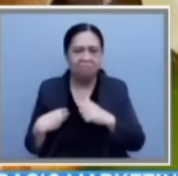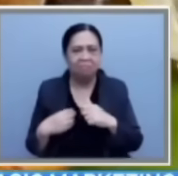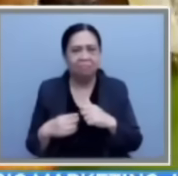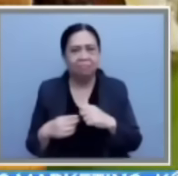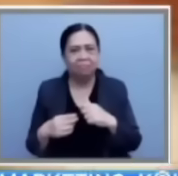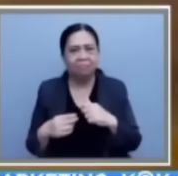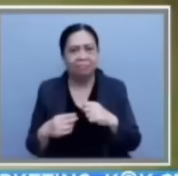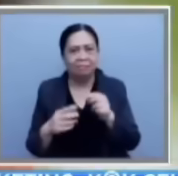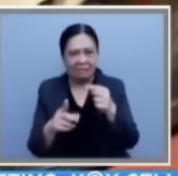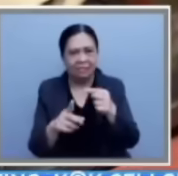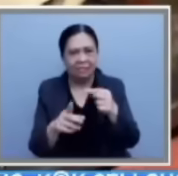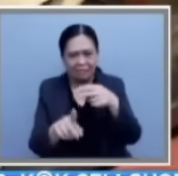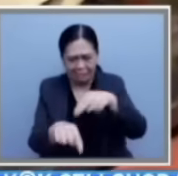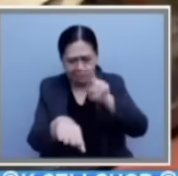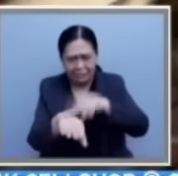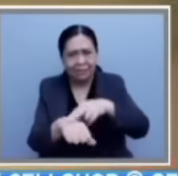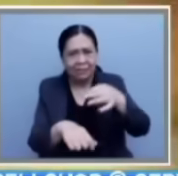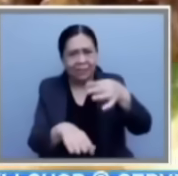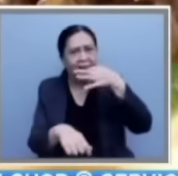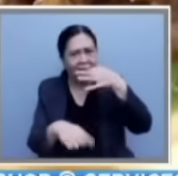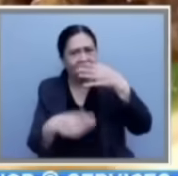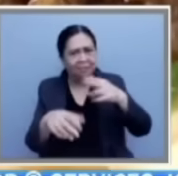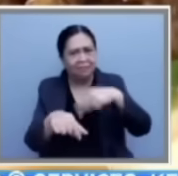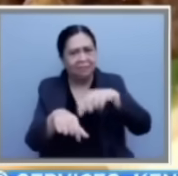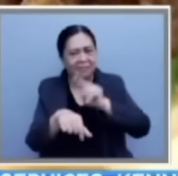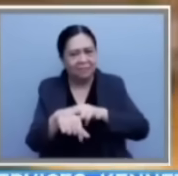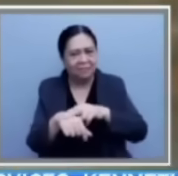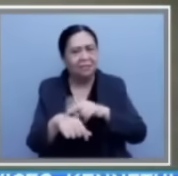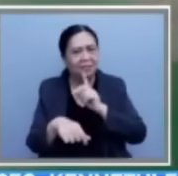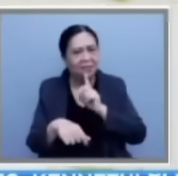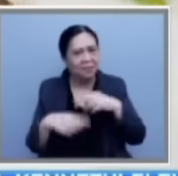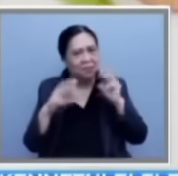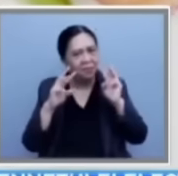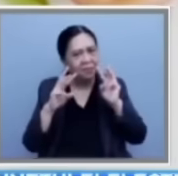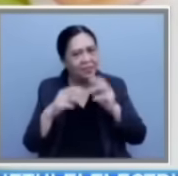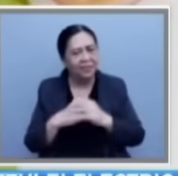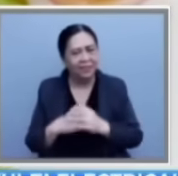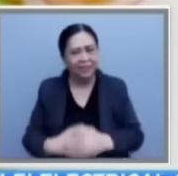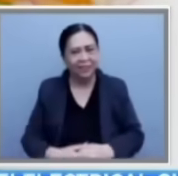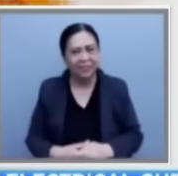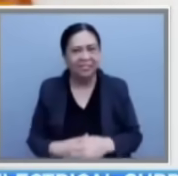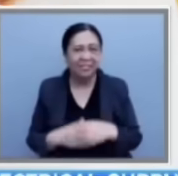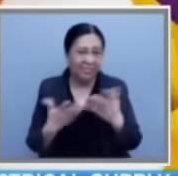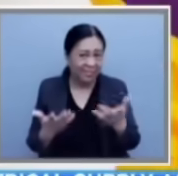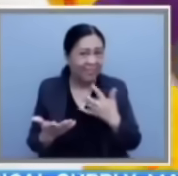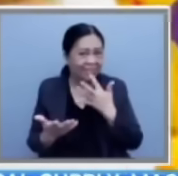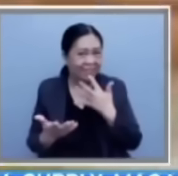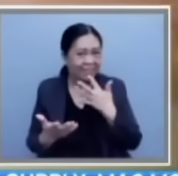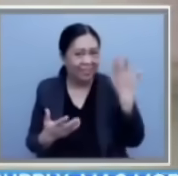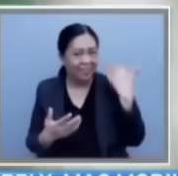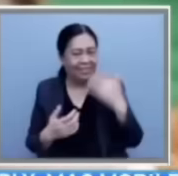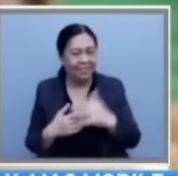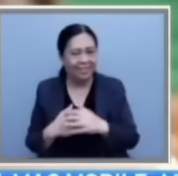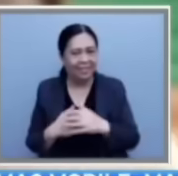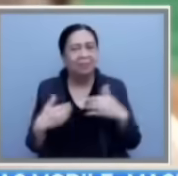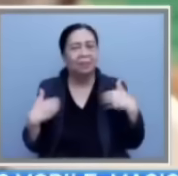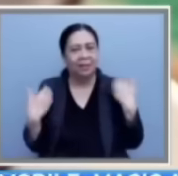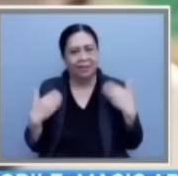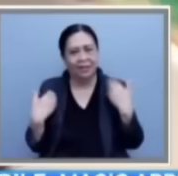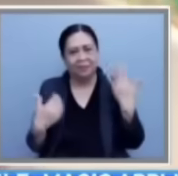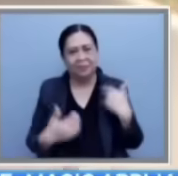anong sangkap ha yun lang raw Hindi naman wow Yun nga sabi ko nga sayo eh kaya bata pa talaga ako